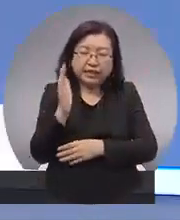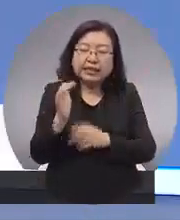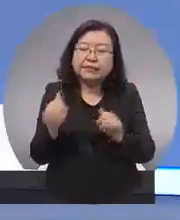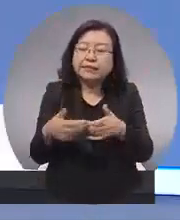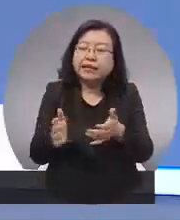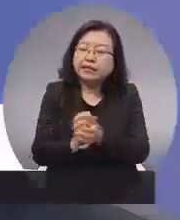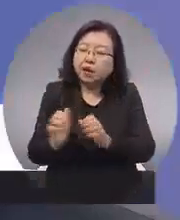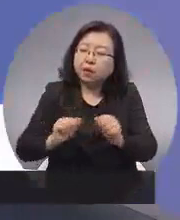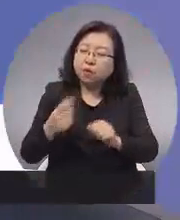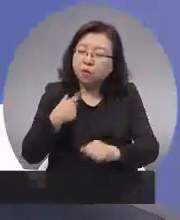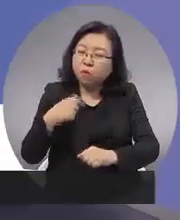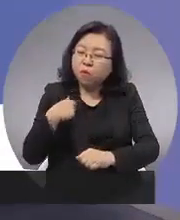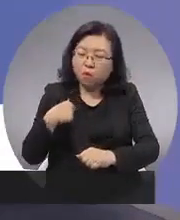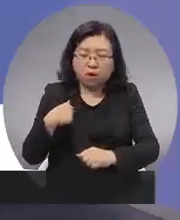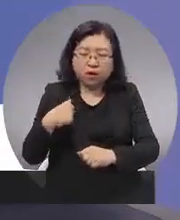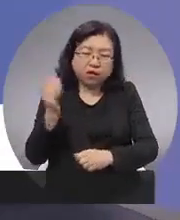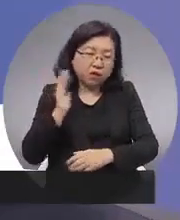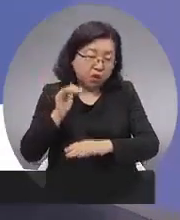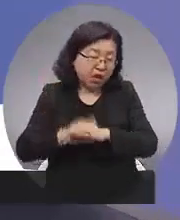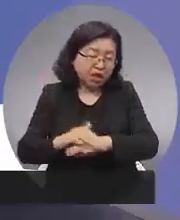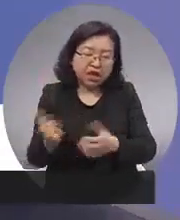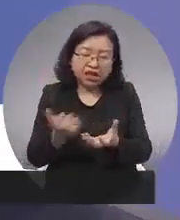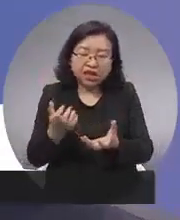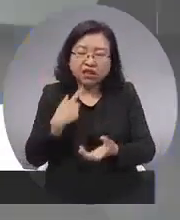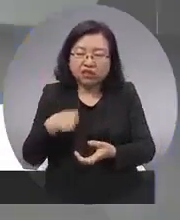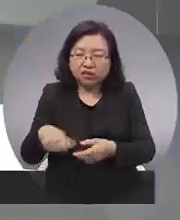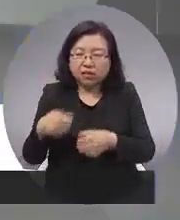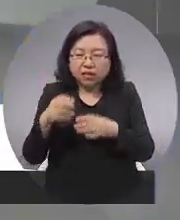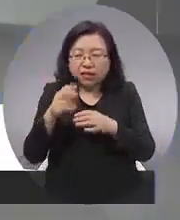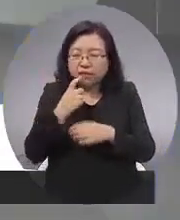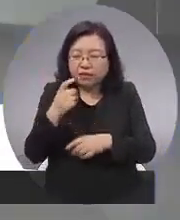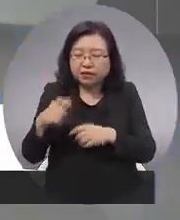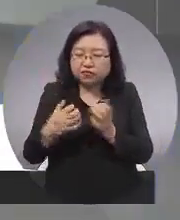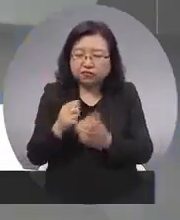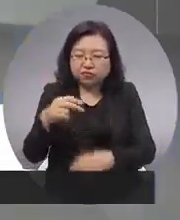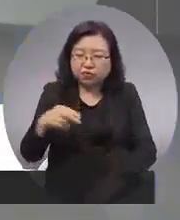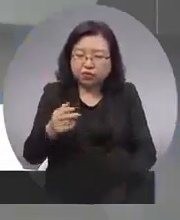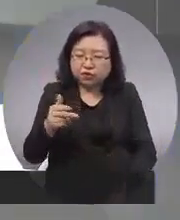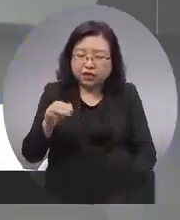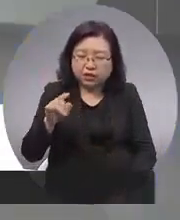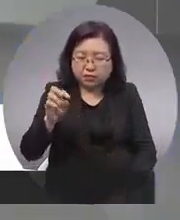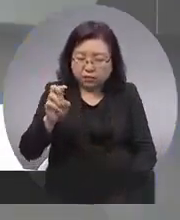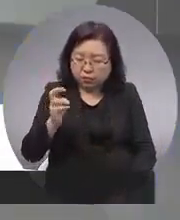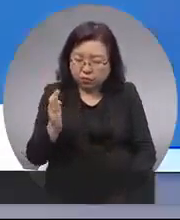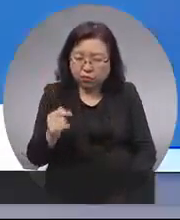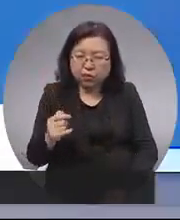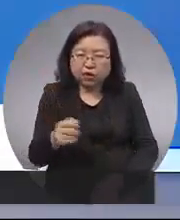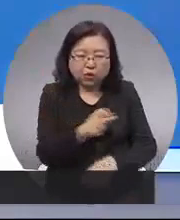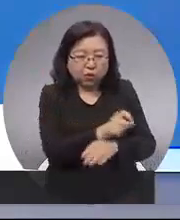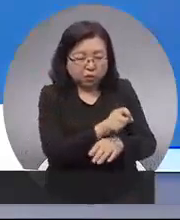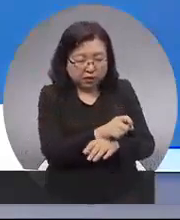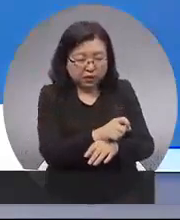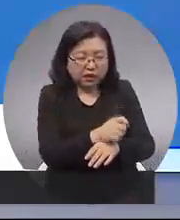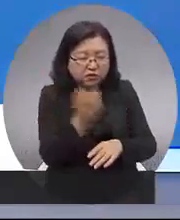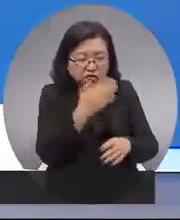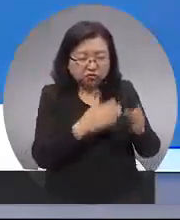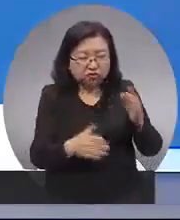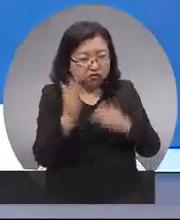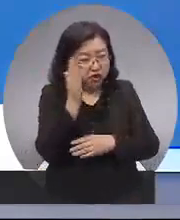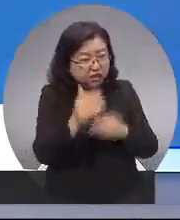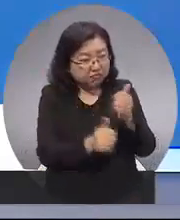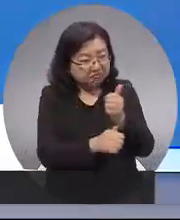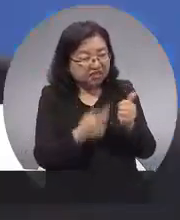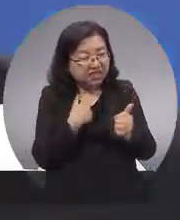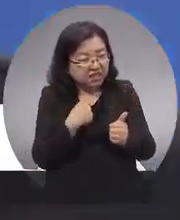행정관을 지낸 민주당 송 재 봉 후보 공직자 출신으로 청주시 부시장을 역임한 국내 게임